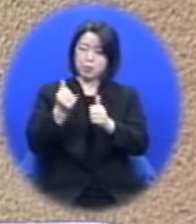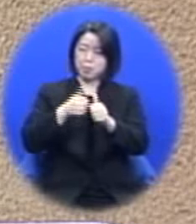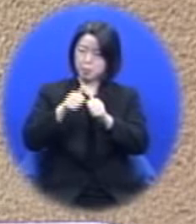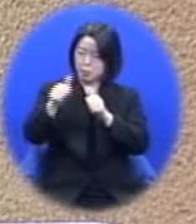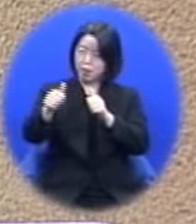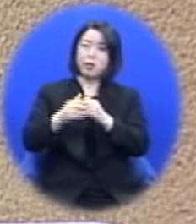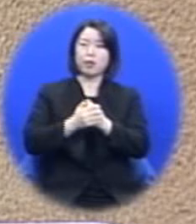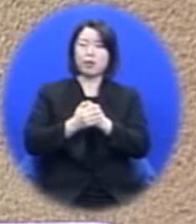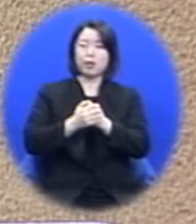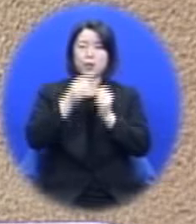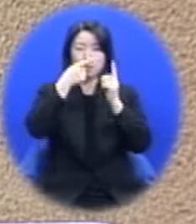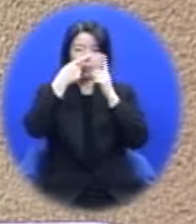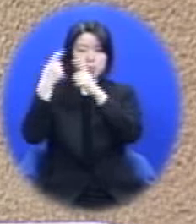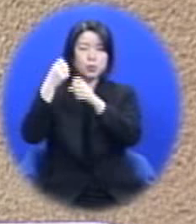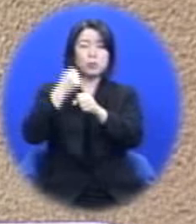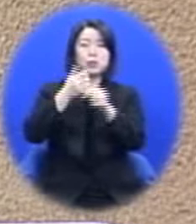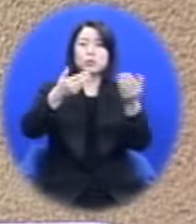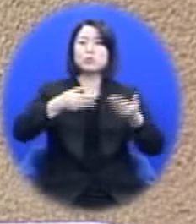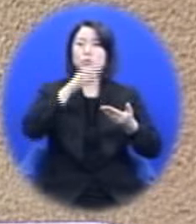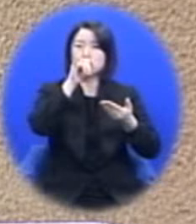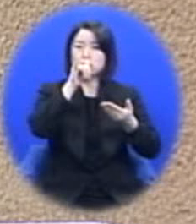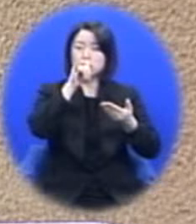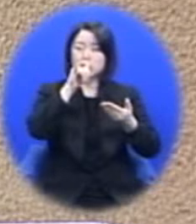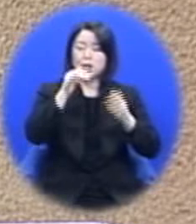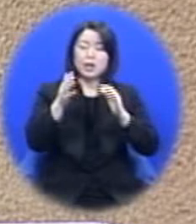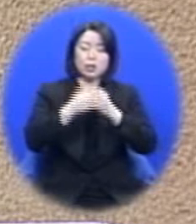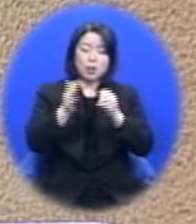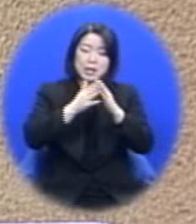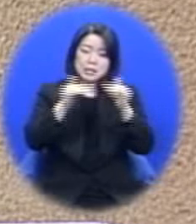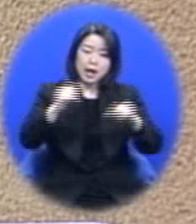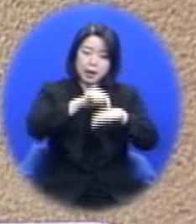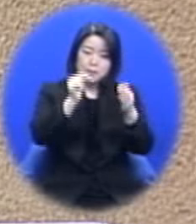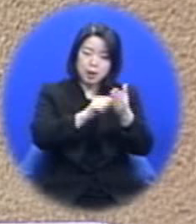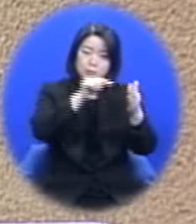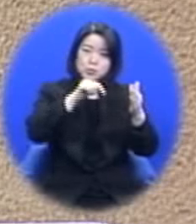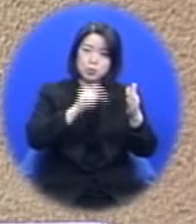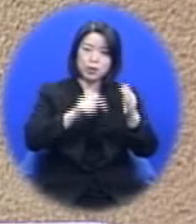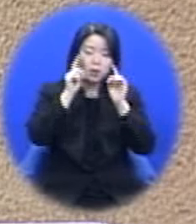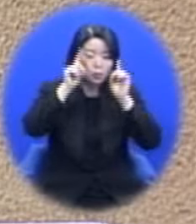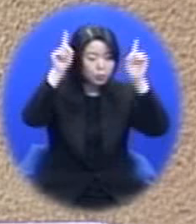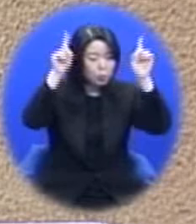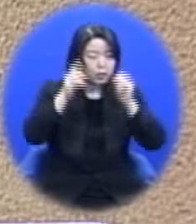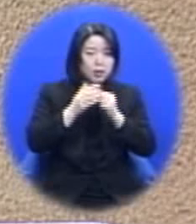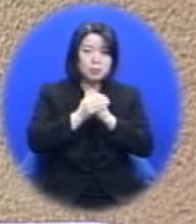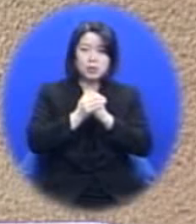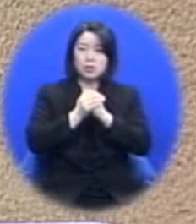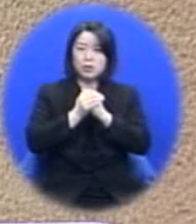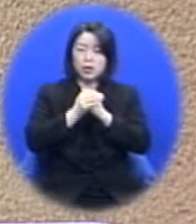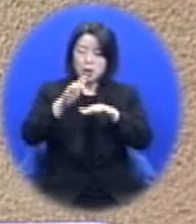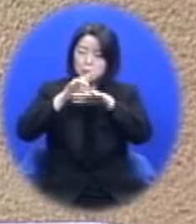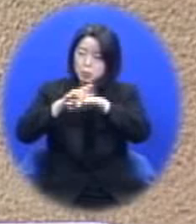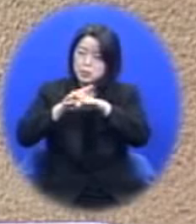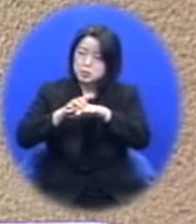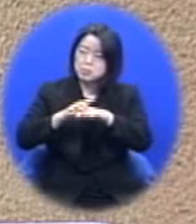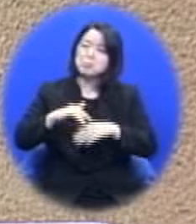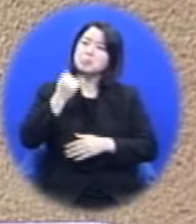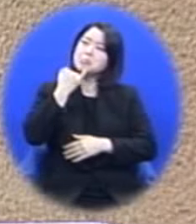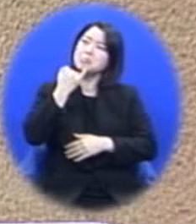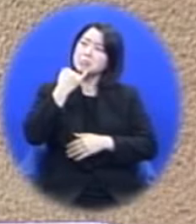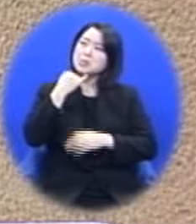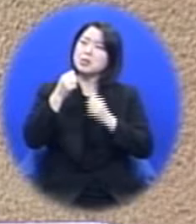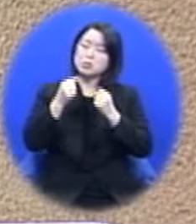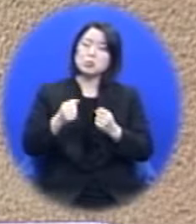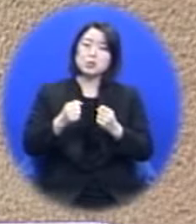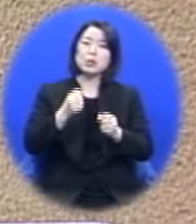그래서 사람들의 마음속에 귀신이나 또는 뭐 도깨비나 괜찮은 존재라고 생각하게 만들고